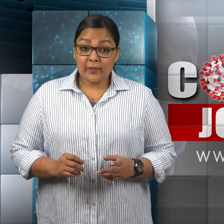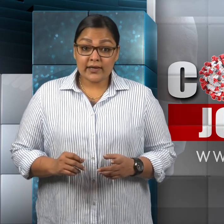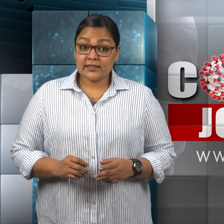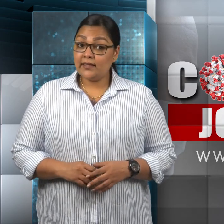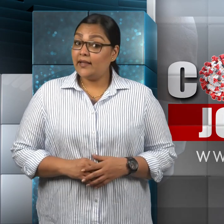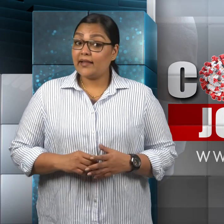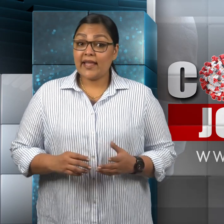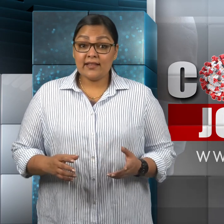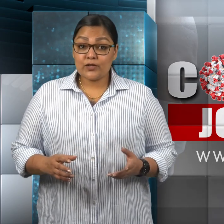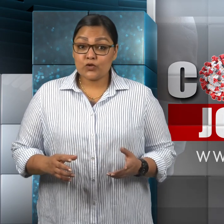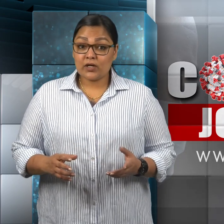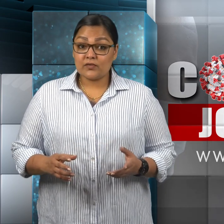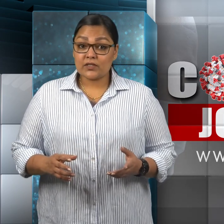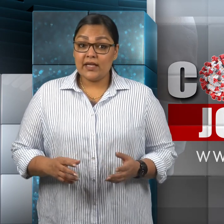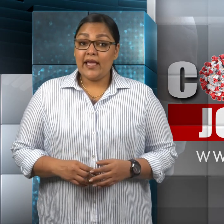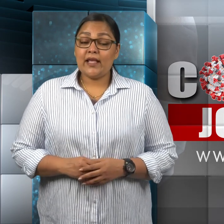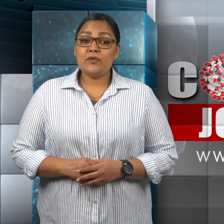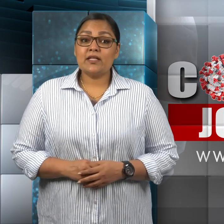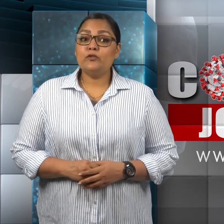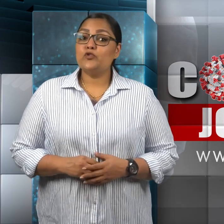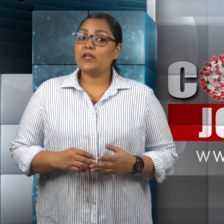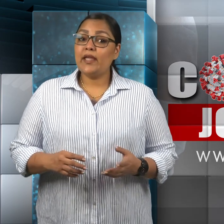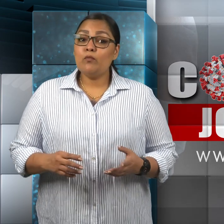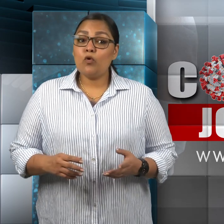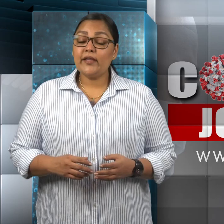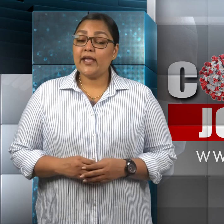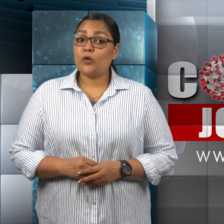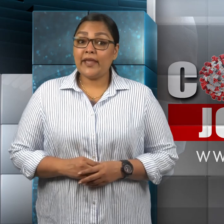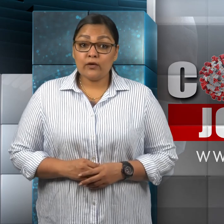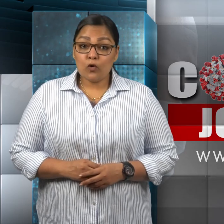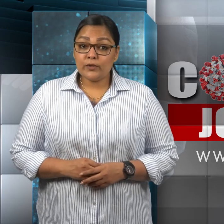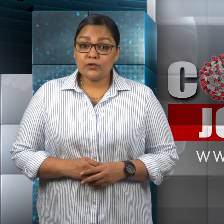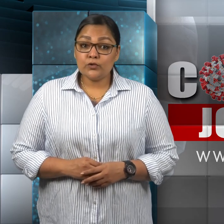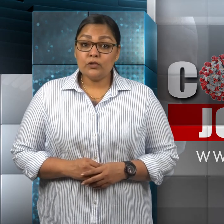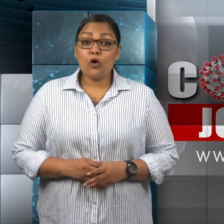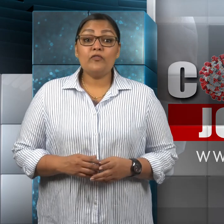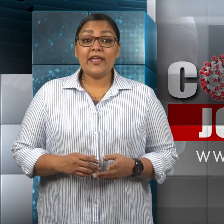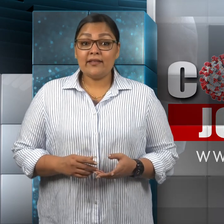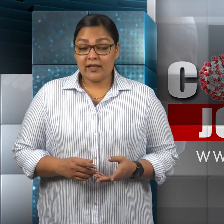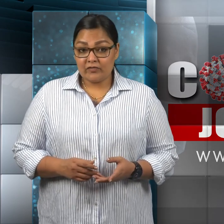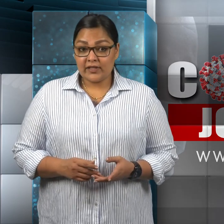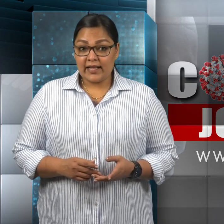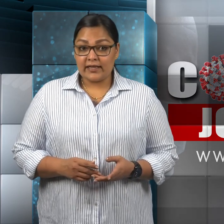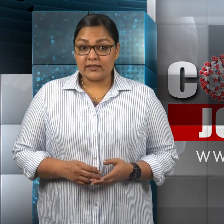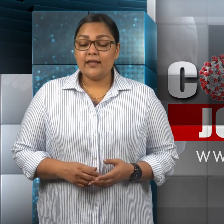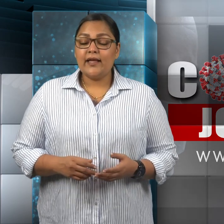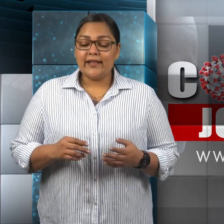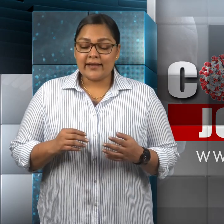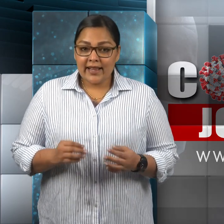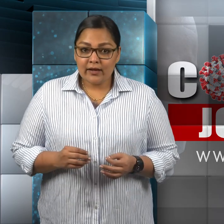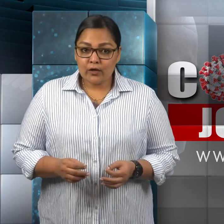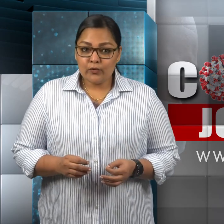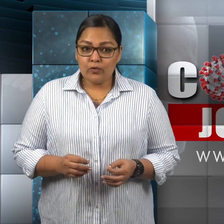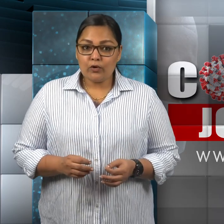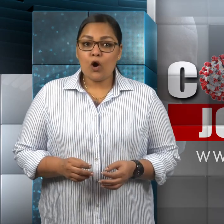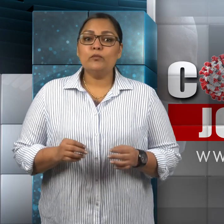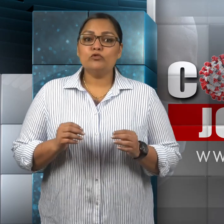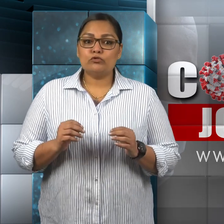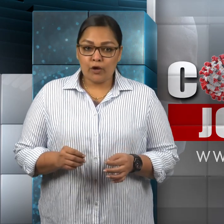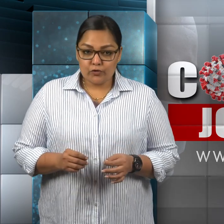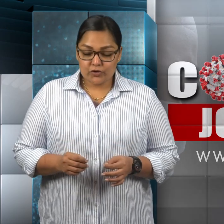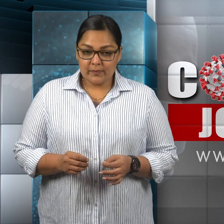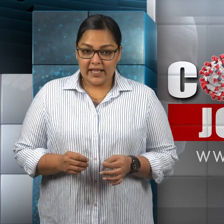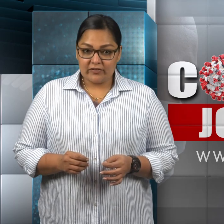geen supermarkten, geen restaurants. Er bestaat dus geen mogelijkheid om inkopen te doen of eten af te halen. Reden genoeg